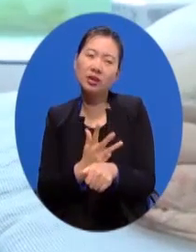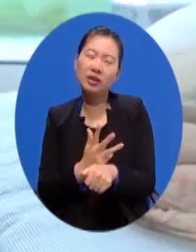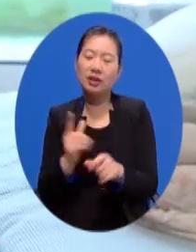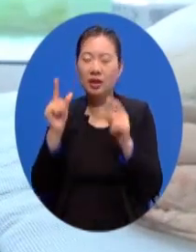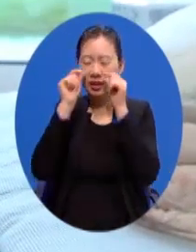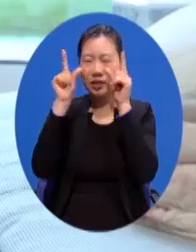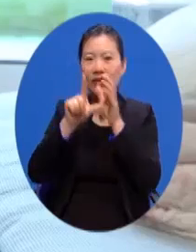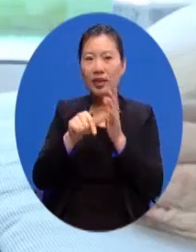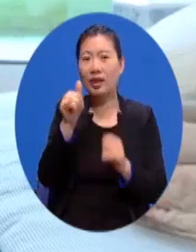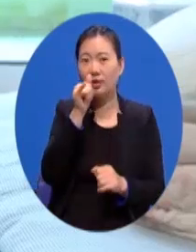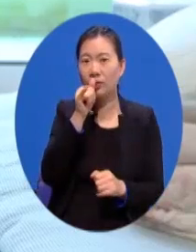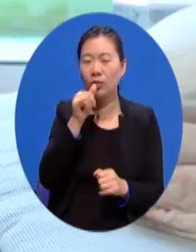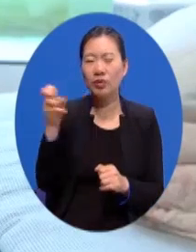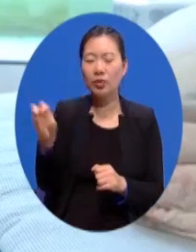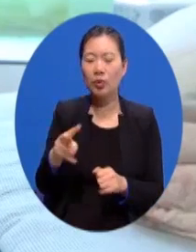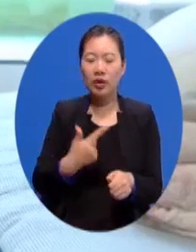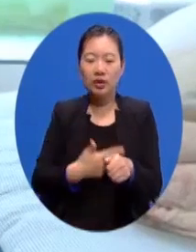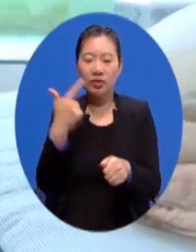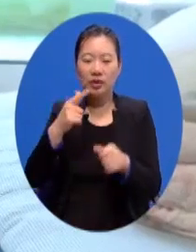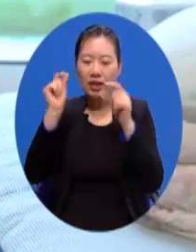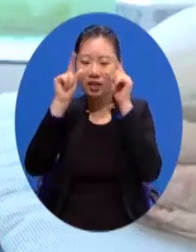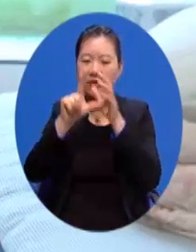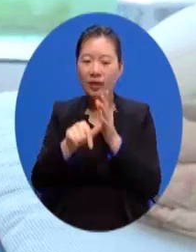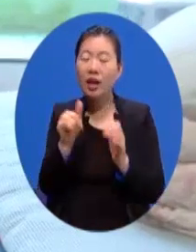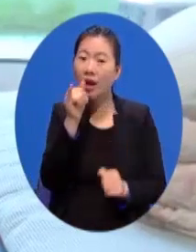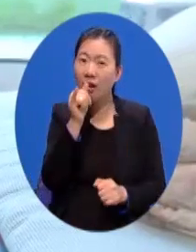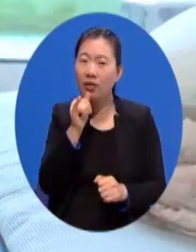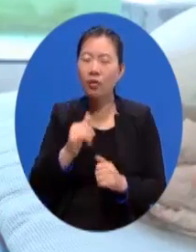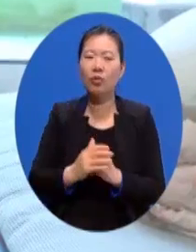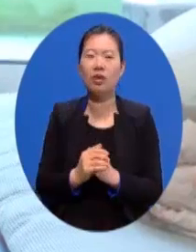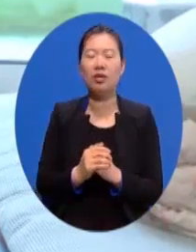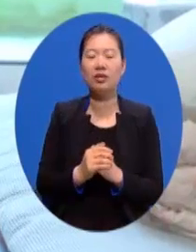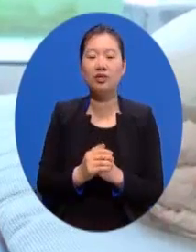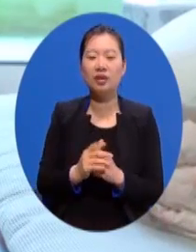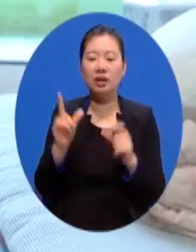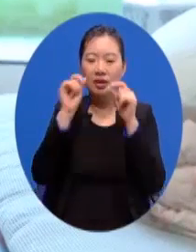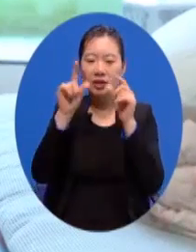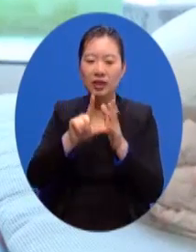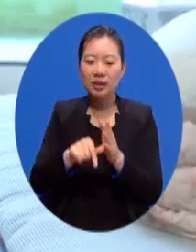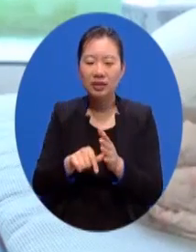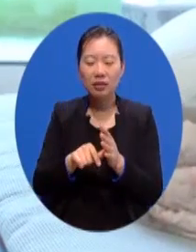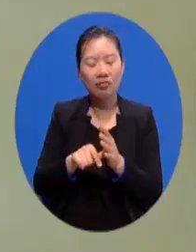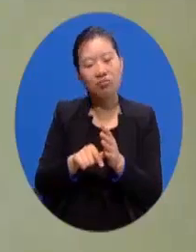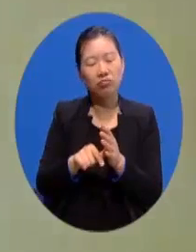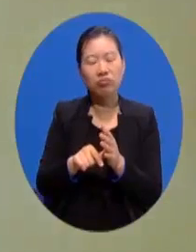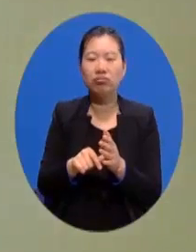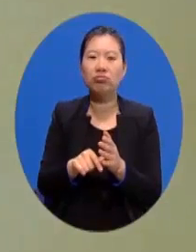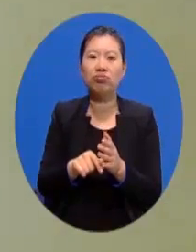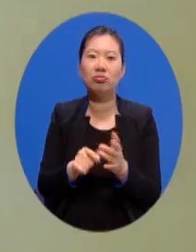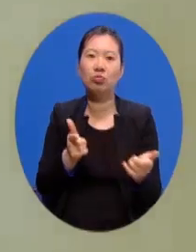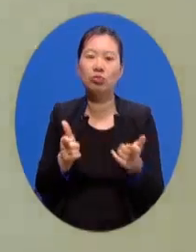8시에 일어날 때도 있고 6시에 일어날 때도 있고 일어나는 시간은 대중이 없어요.